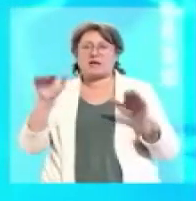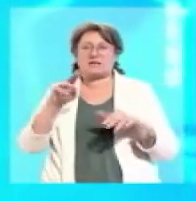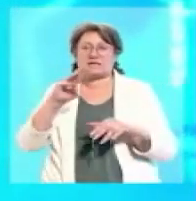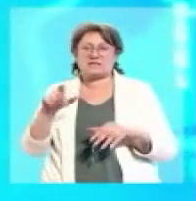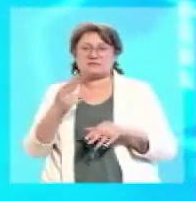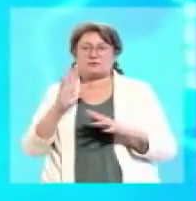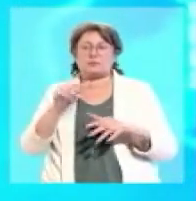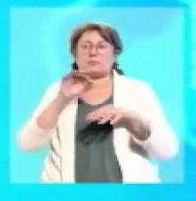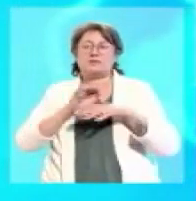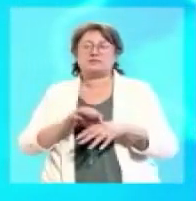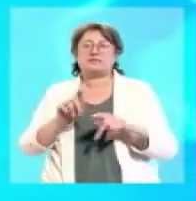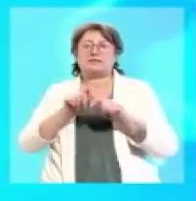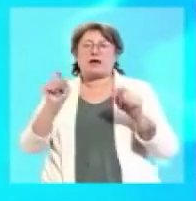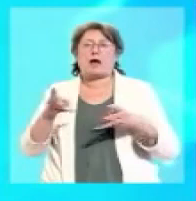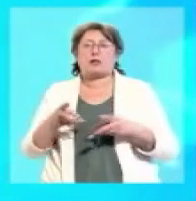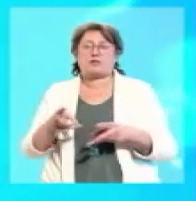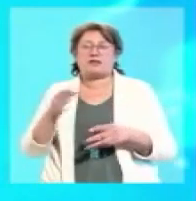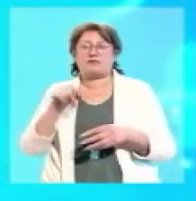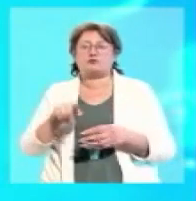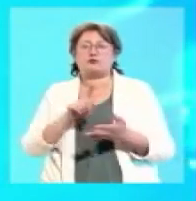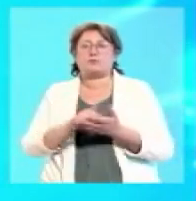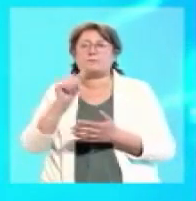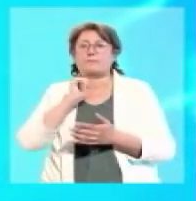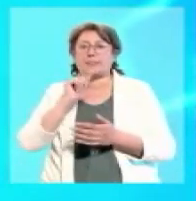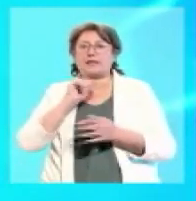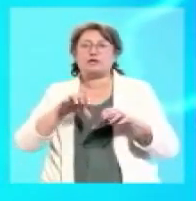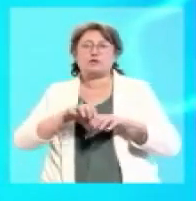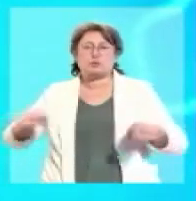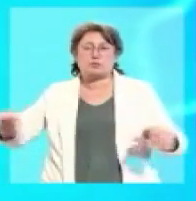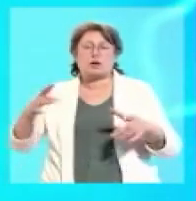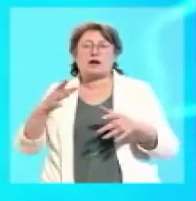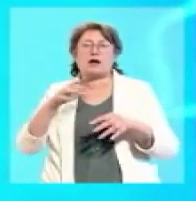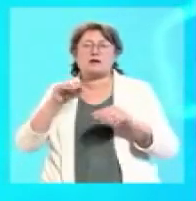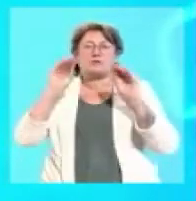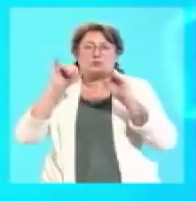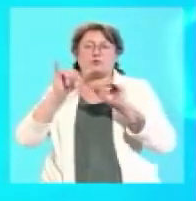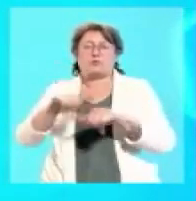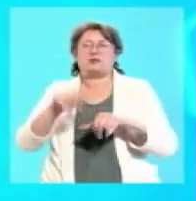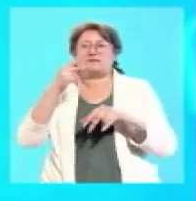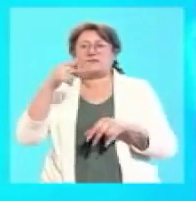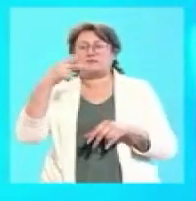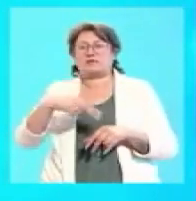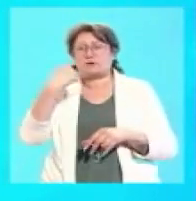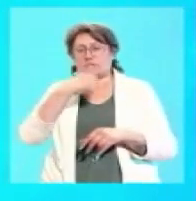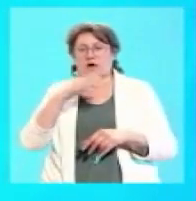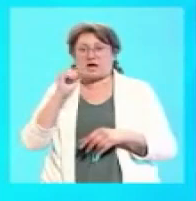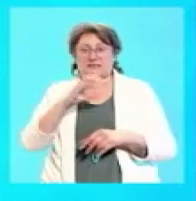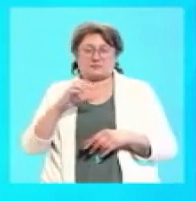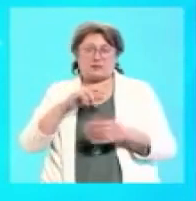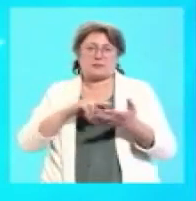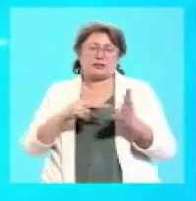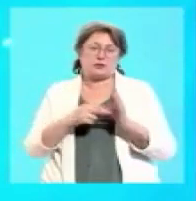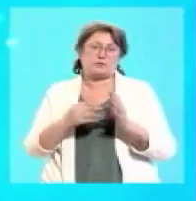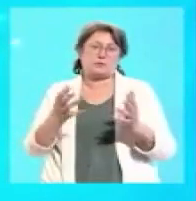ТЭС планируется провести запуск котлов для того, чтобы испытать турбоагрегат, который был установлен в 2020 году. А в сентябре